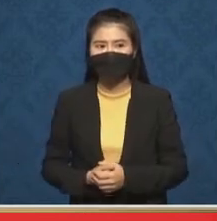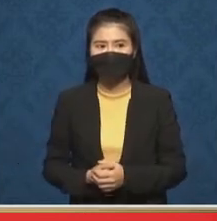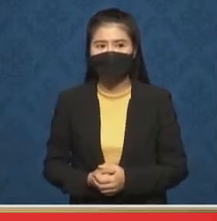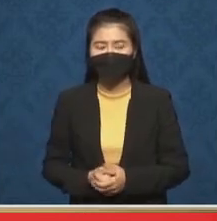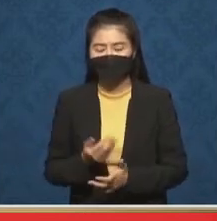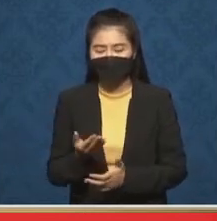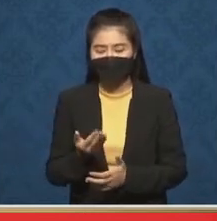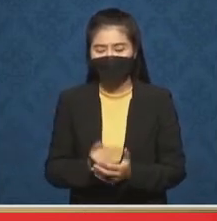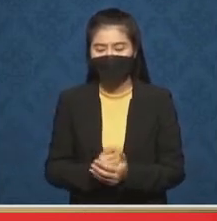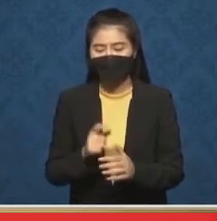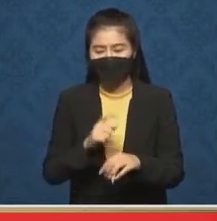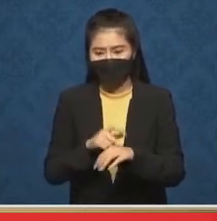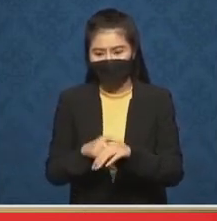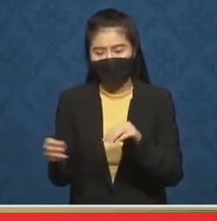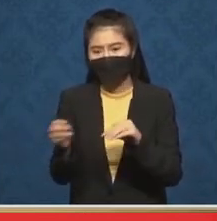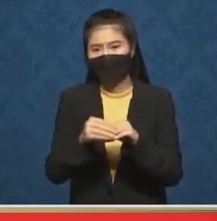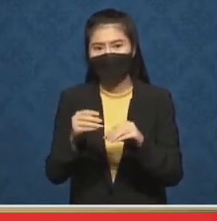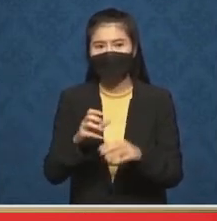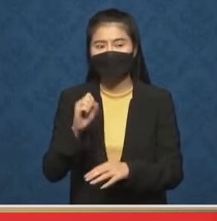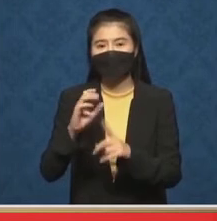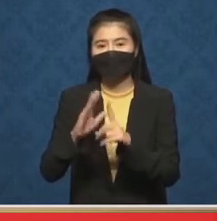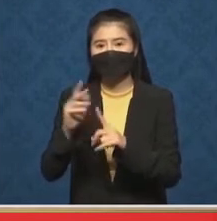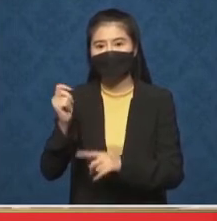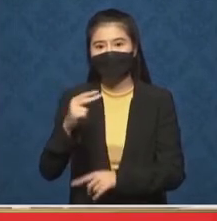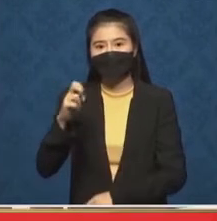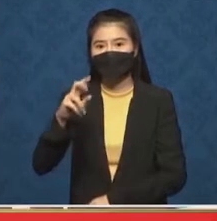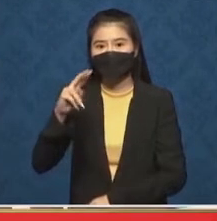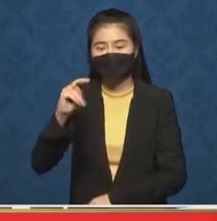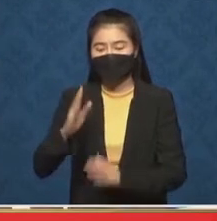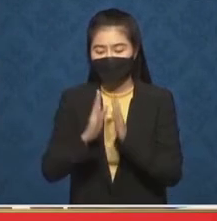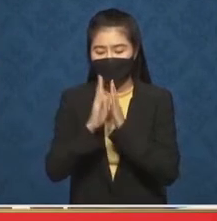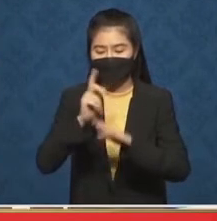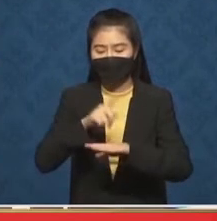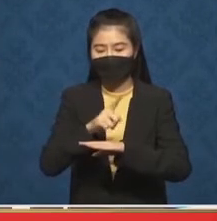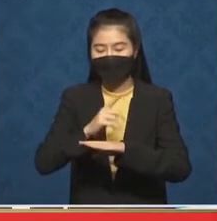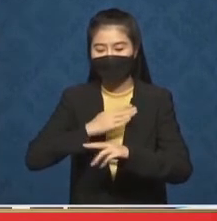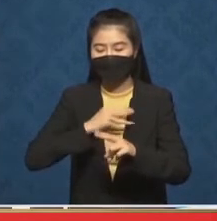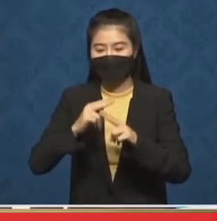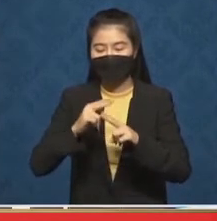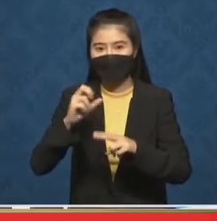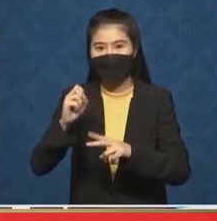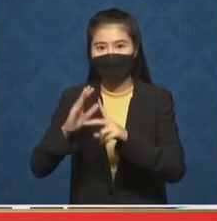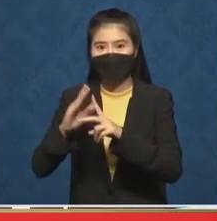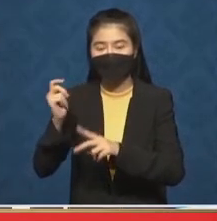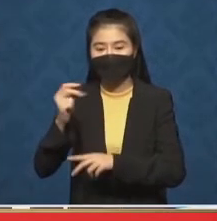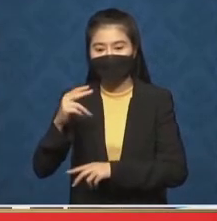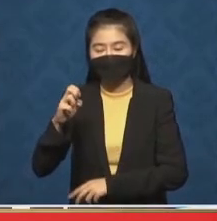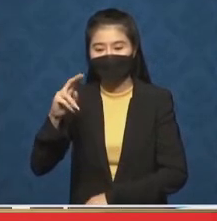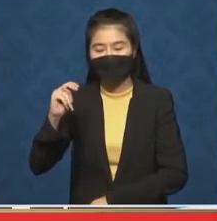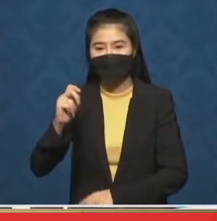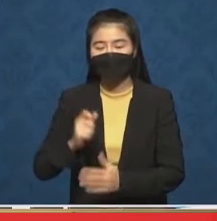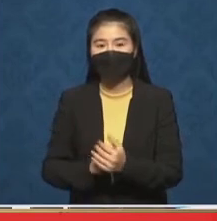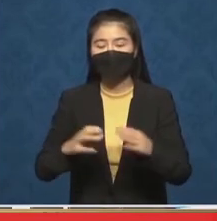จNSมาช่วย ท่าน Kasที่ ที่สามินะครัรั โท saúde ครั ผม สุทิครัแสงครั เพื่ไทยมานก